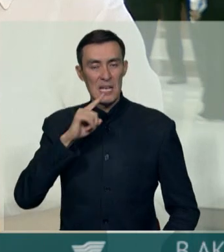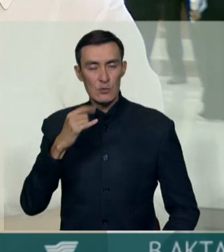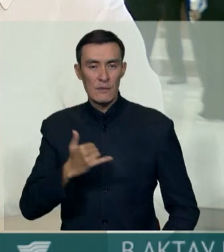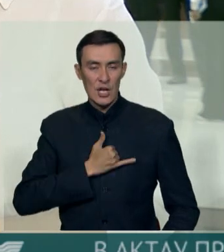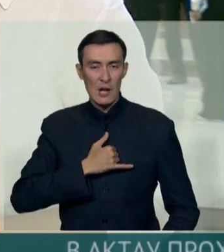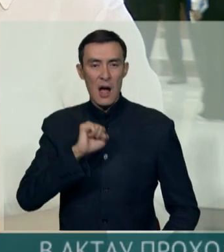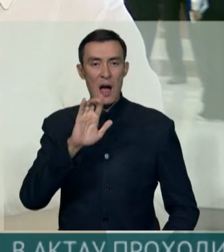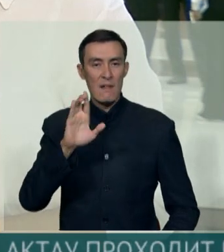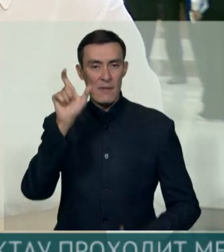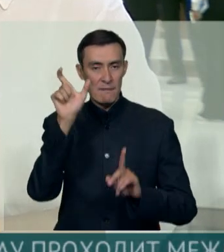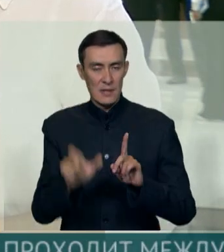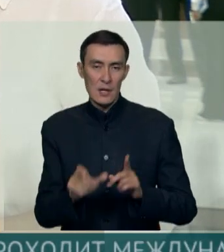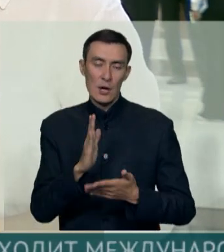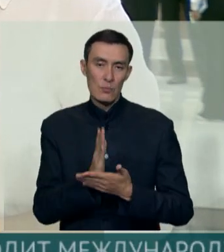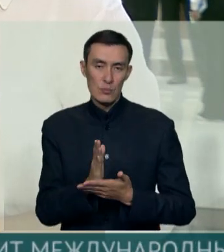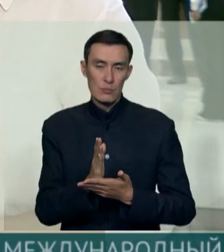алфавит